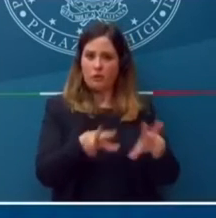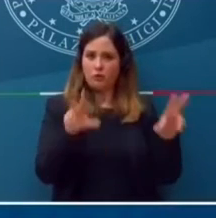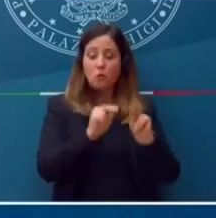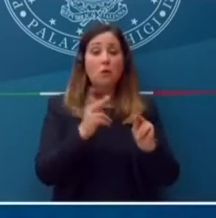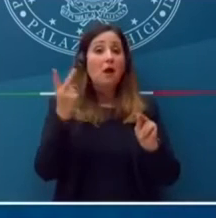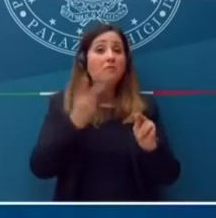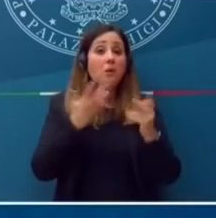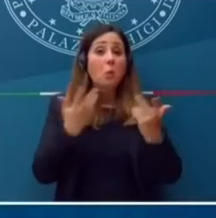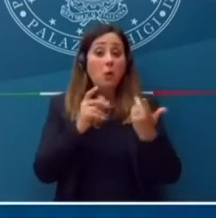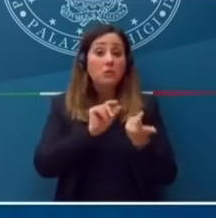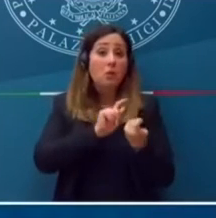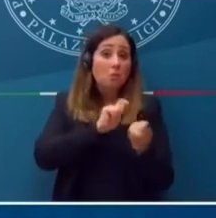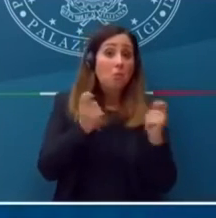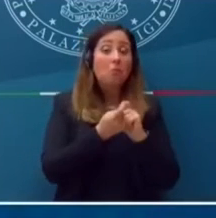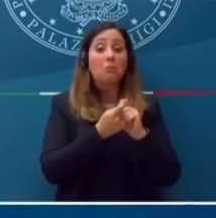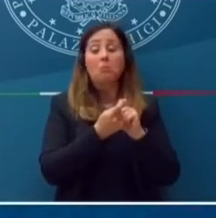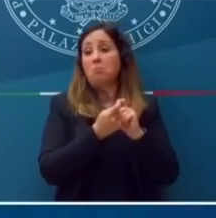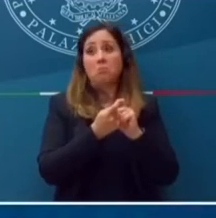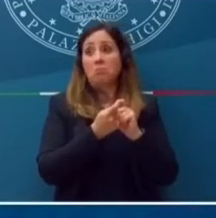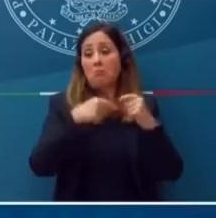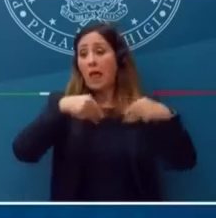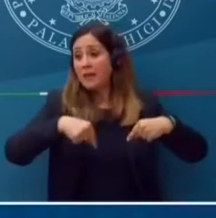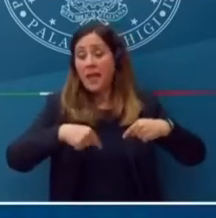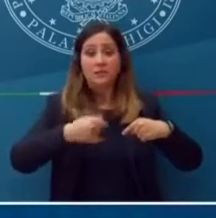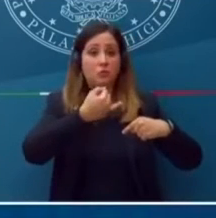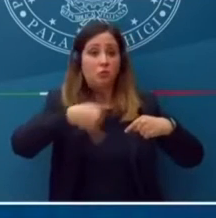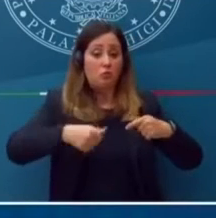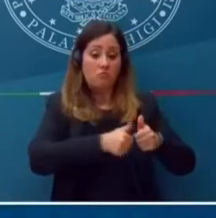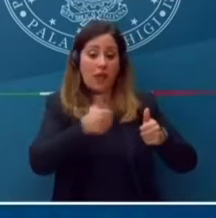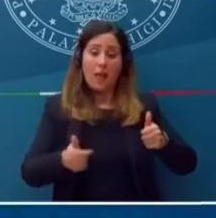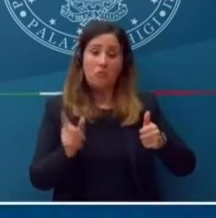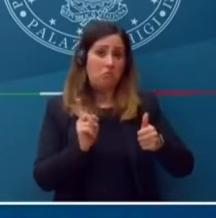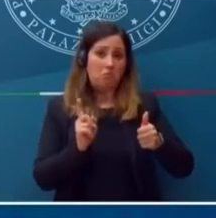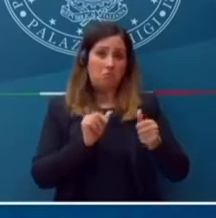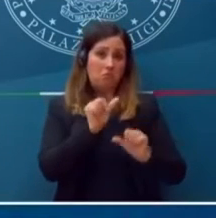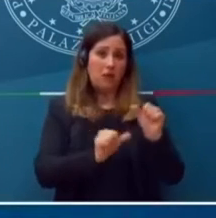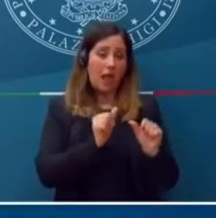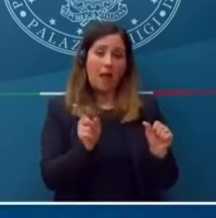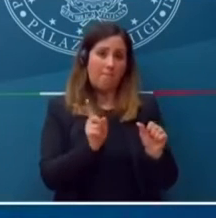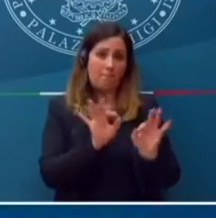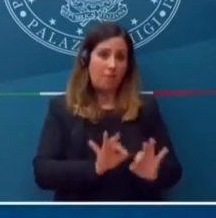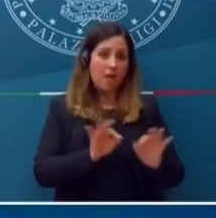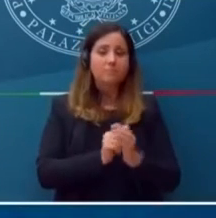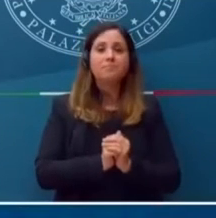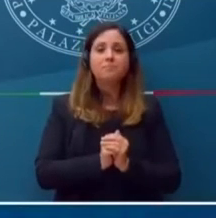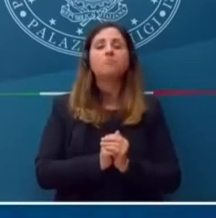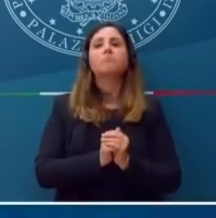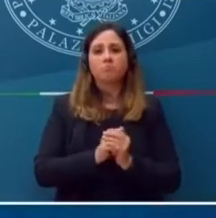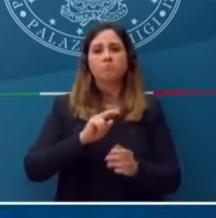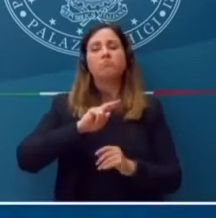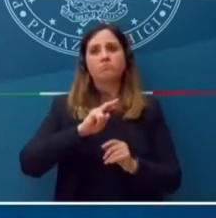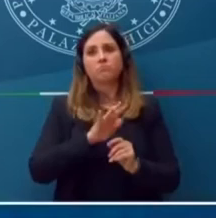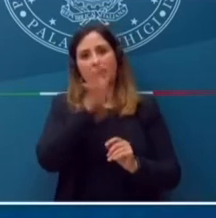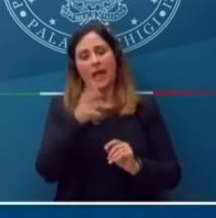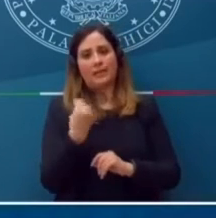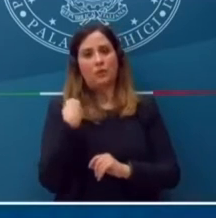tra ora e fine anno. Dunque lo dirà lui stesso presto. Torniamo all'altra, la prima domanda. Dunque sì, ho visto